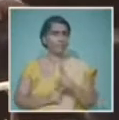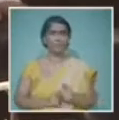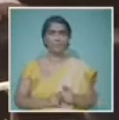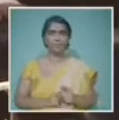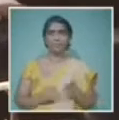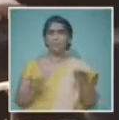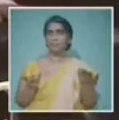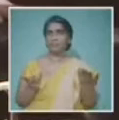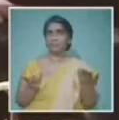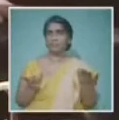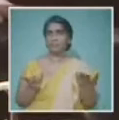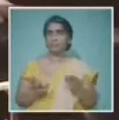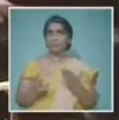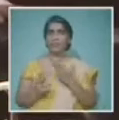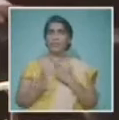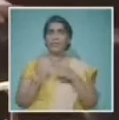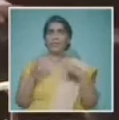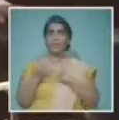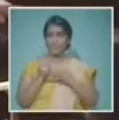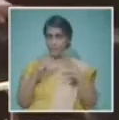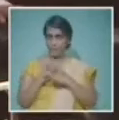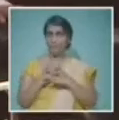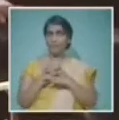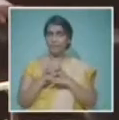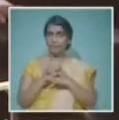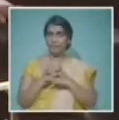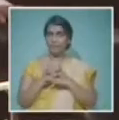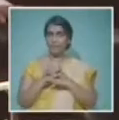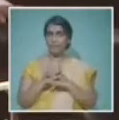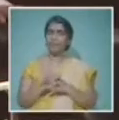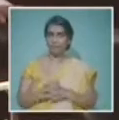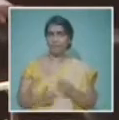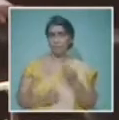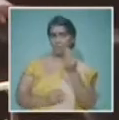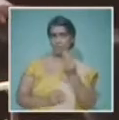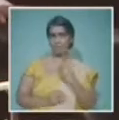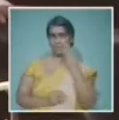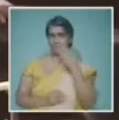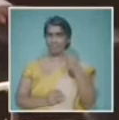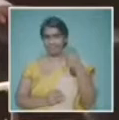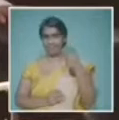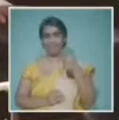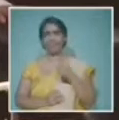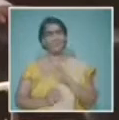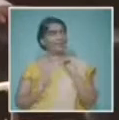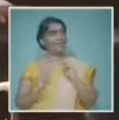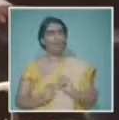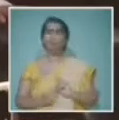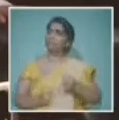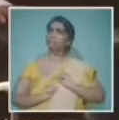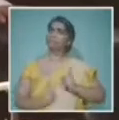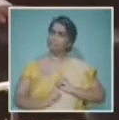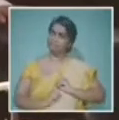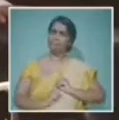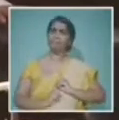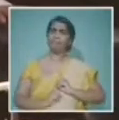නිසා ඒක පැත්තකින් මම හිතන සරත් වීරසේකර ඒක පැත්තකින් පොඩි ගතියක් තියෙනවා නේද? මොකද ඒක ස්ථාවරයක